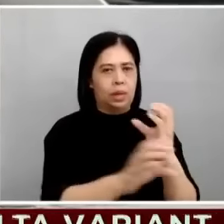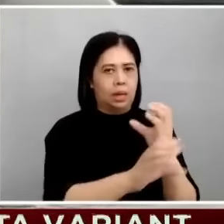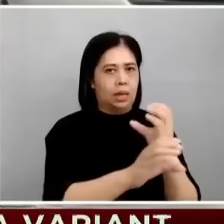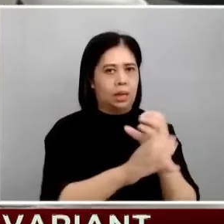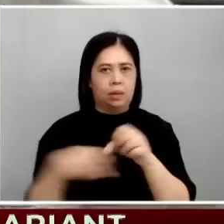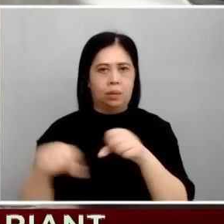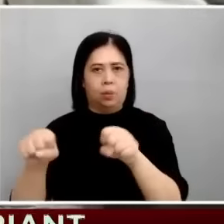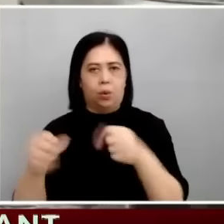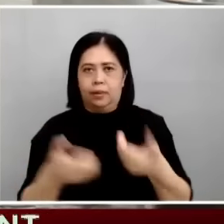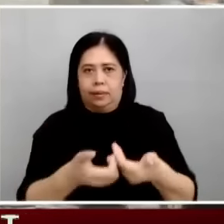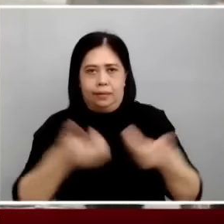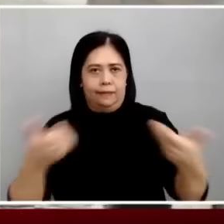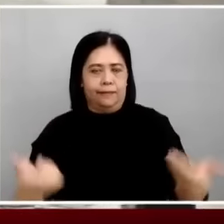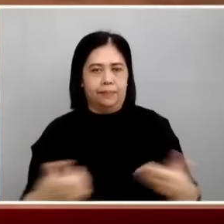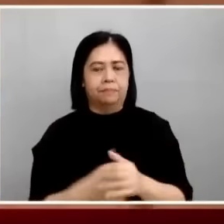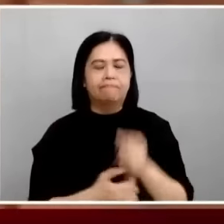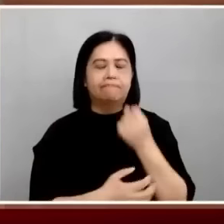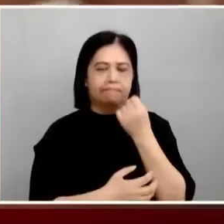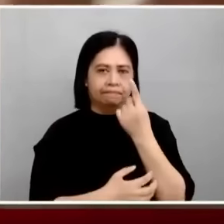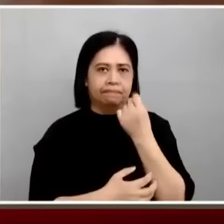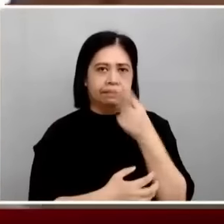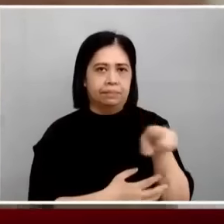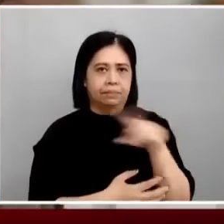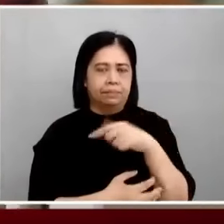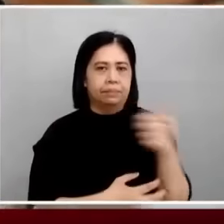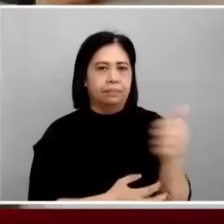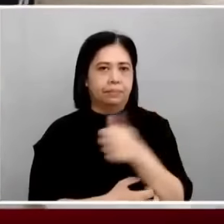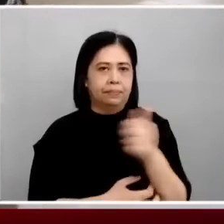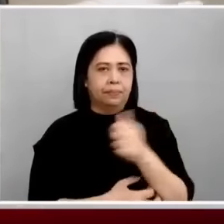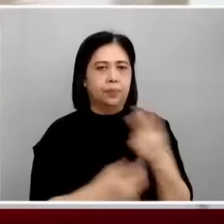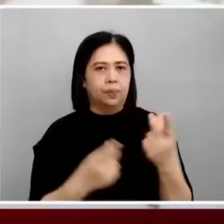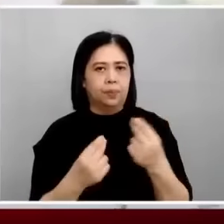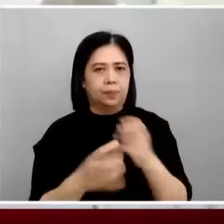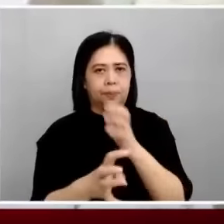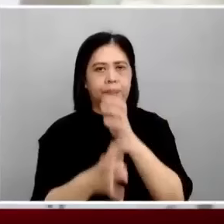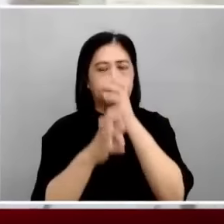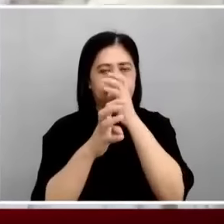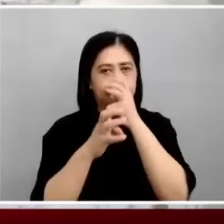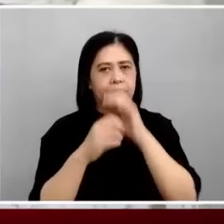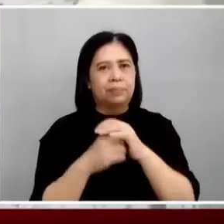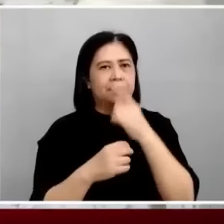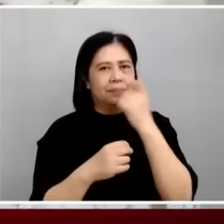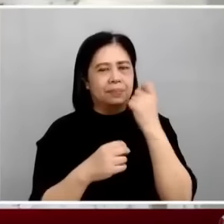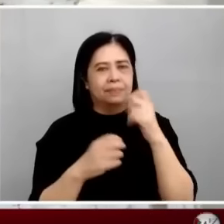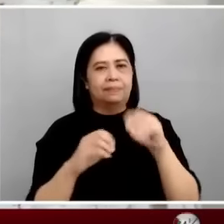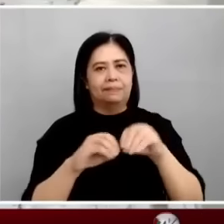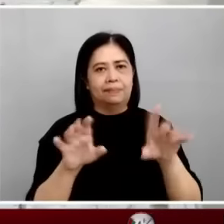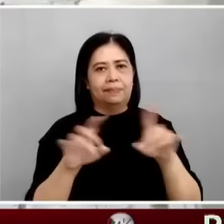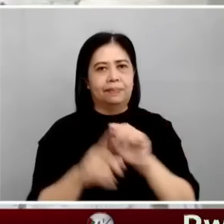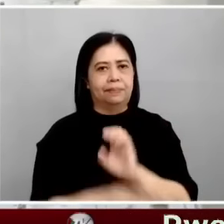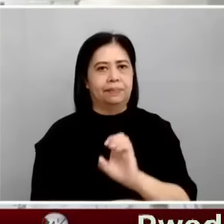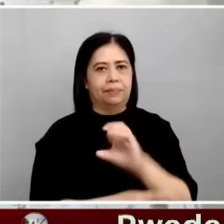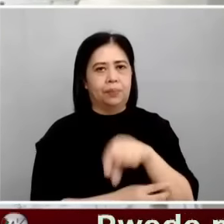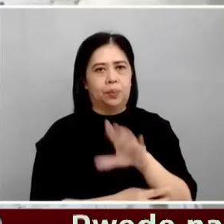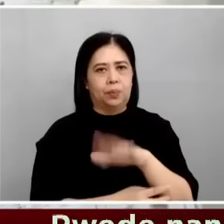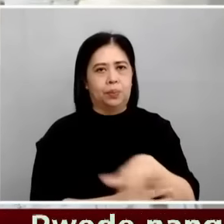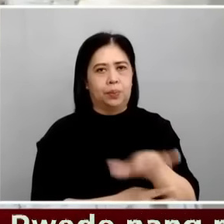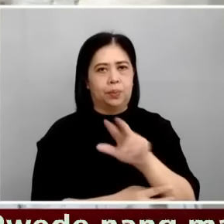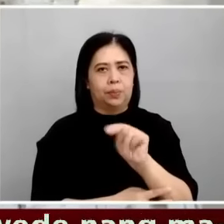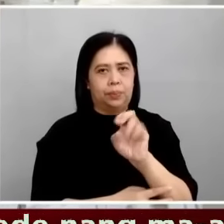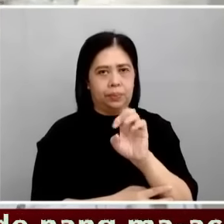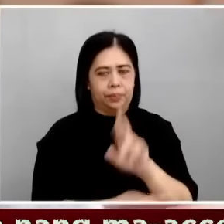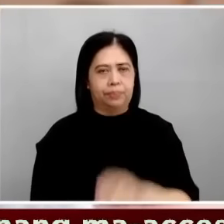motorsiklo. Nauunawaan naman ng mga motorista ang gagawing paghihigpit dahil sa ipatutupad na ECQ sa NCR.